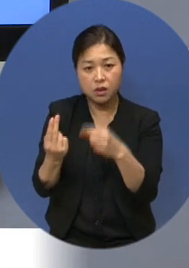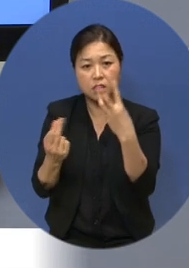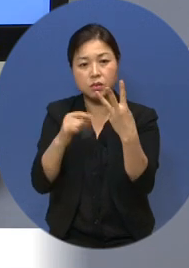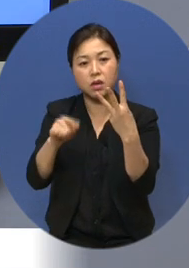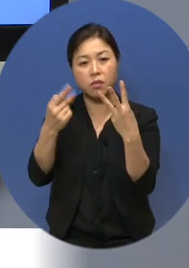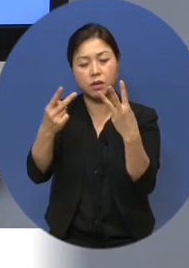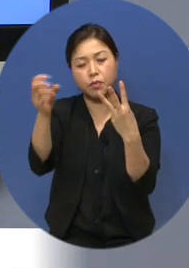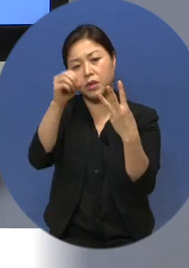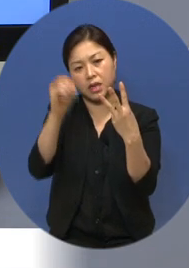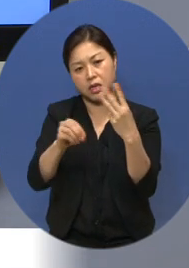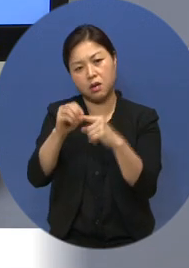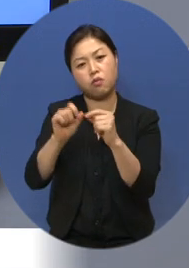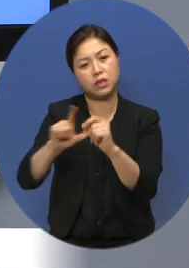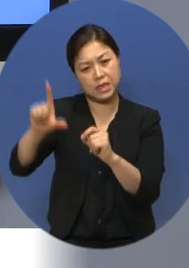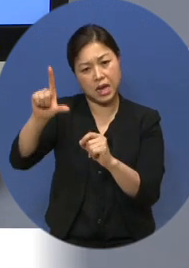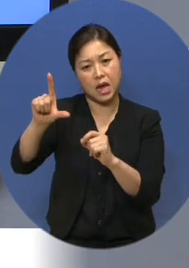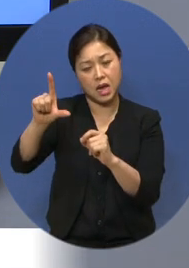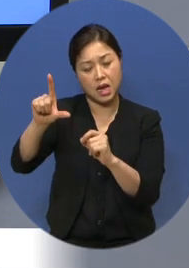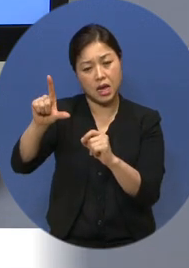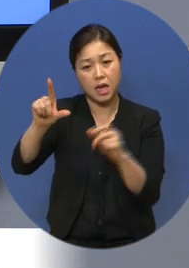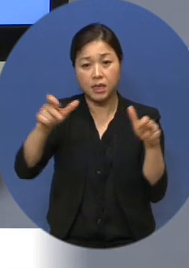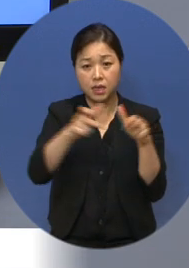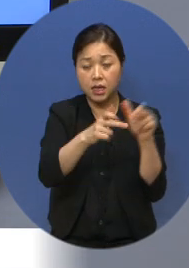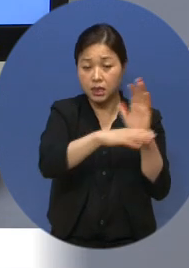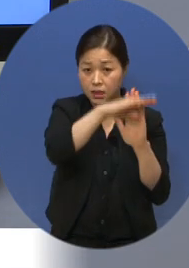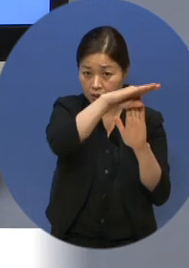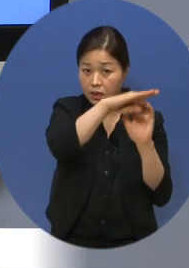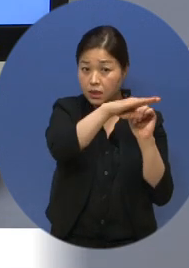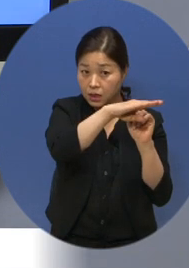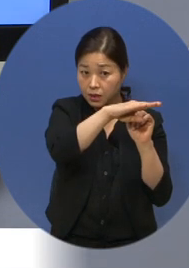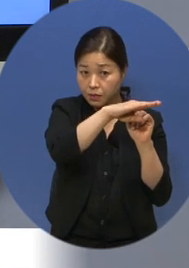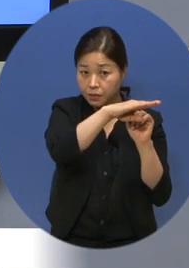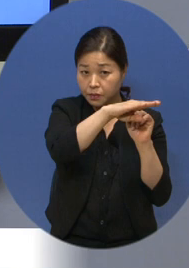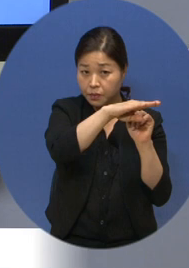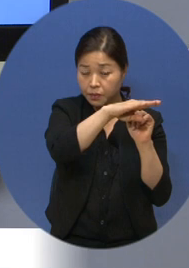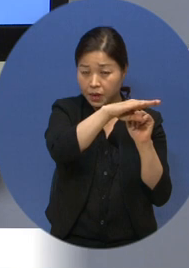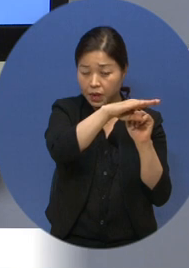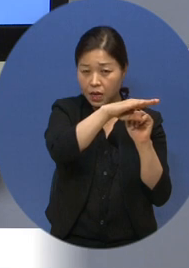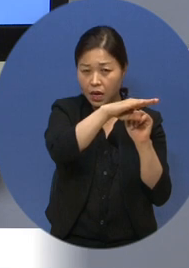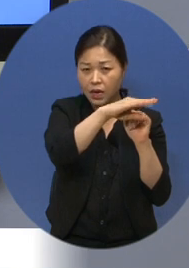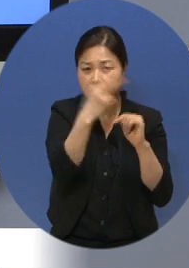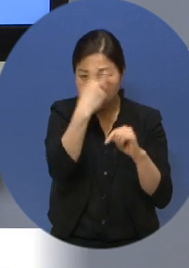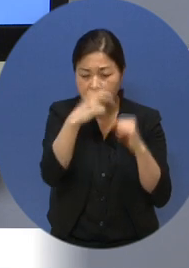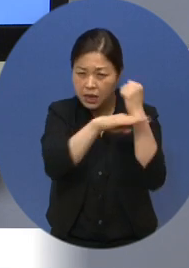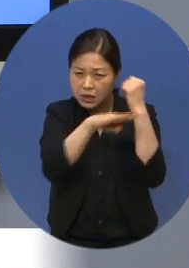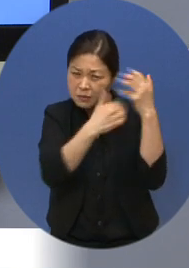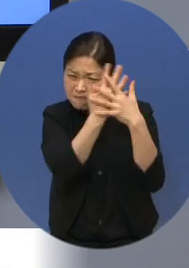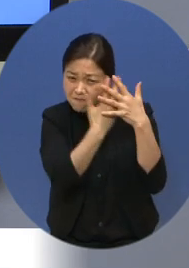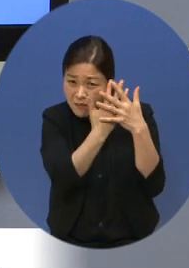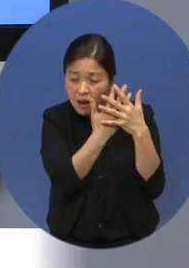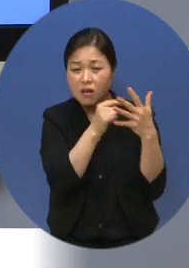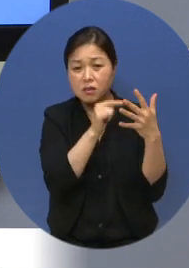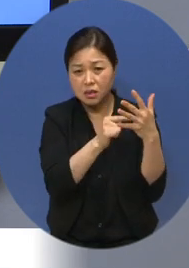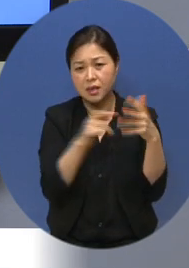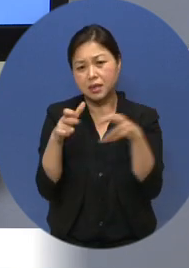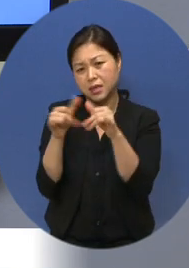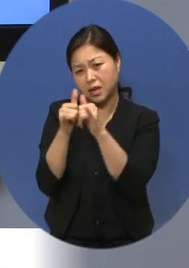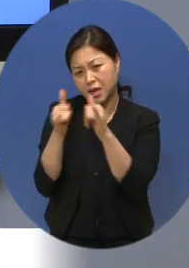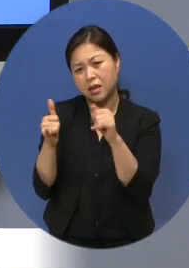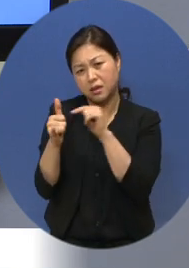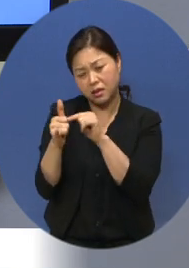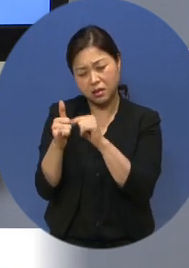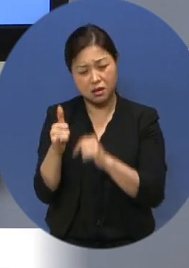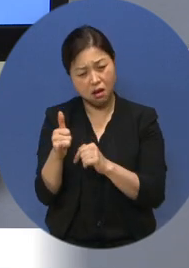높아진 것으로 나타나 기존 장애등급제 를 활용한 애매한 심사기준이 장애인 당사자들의